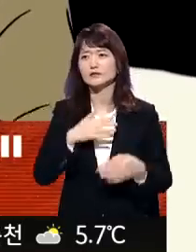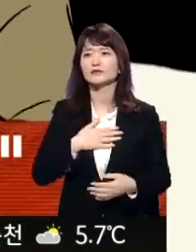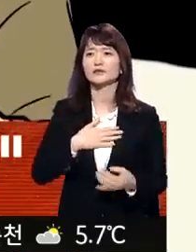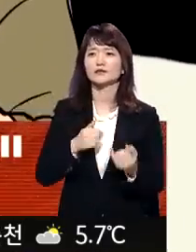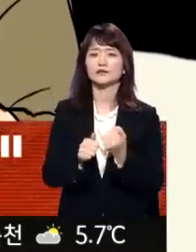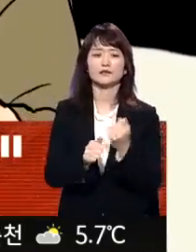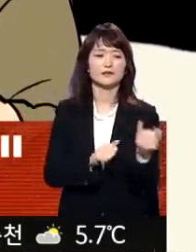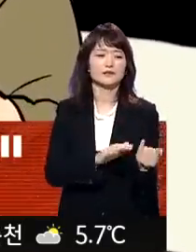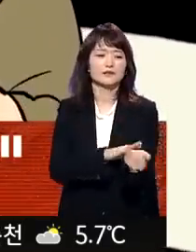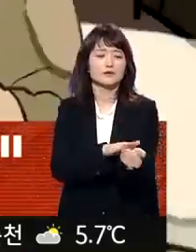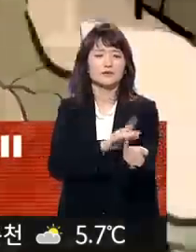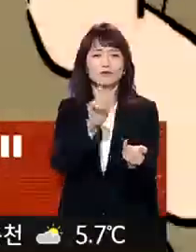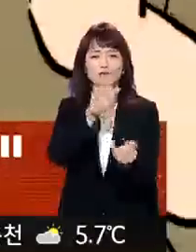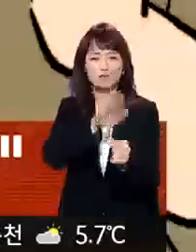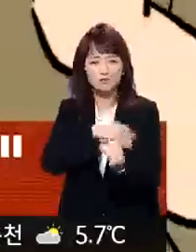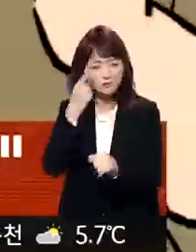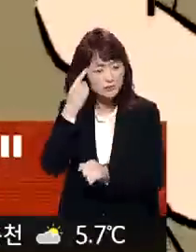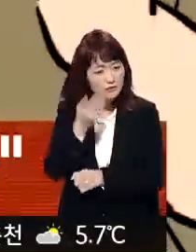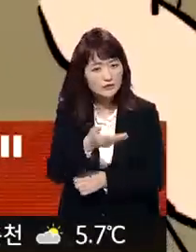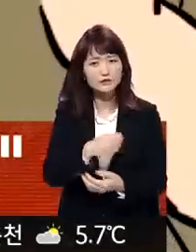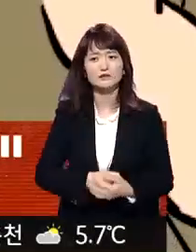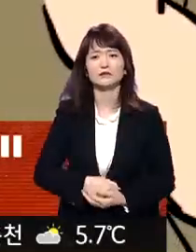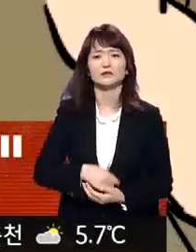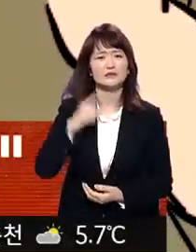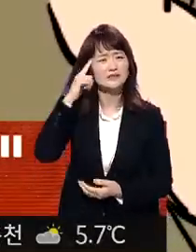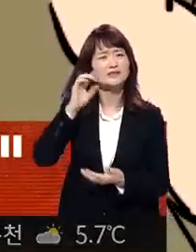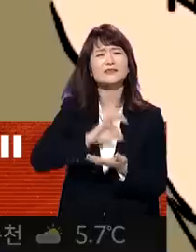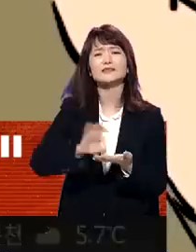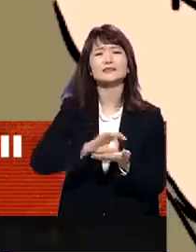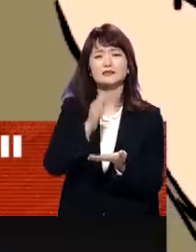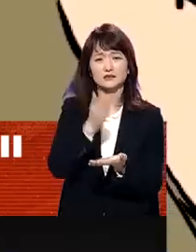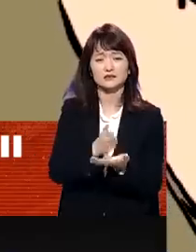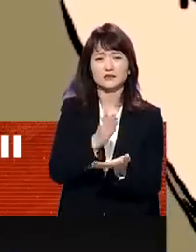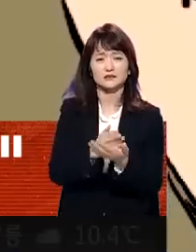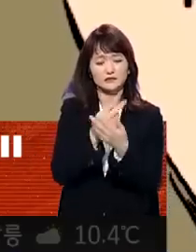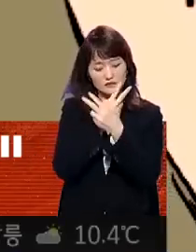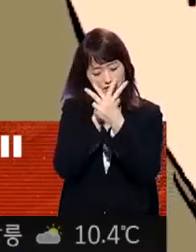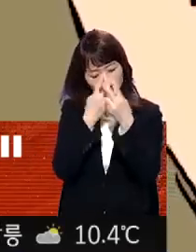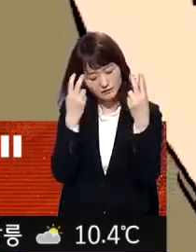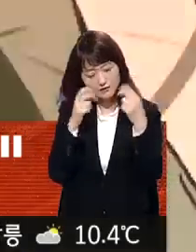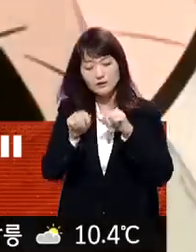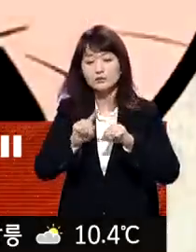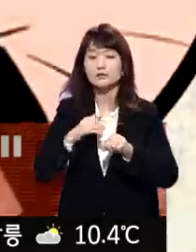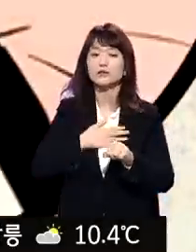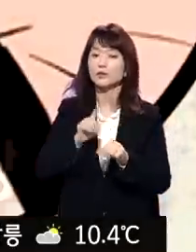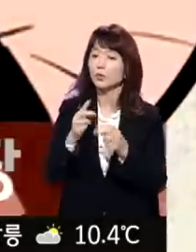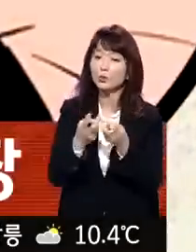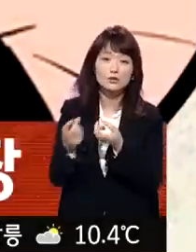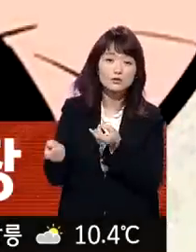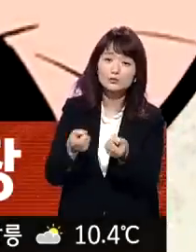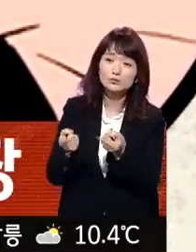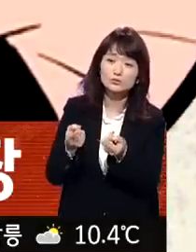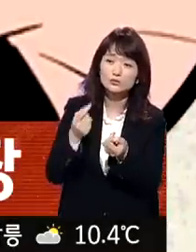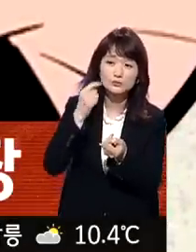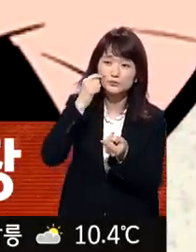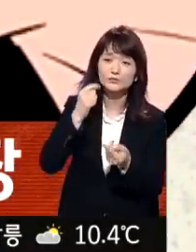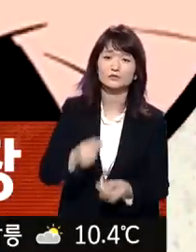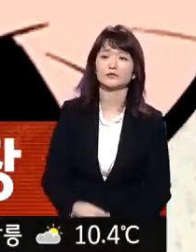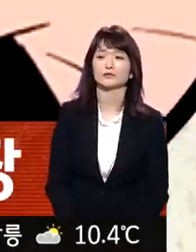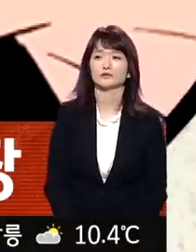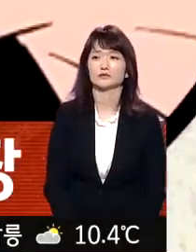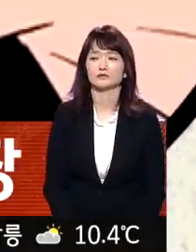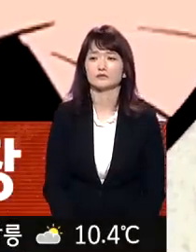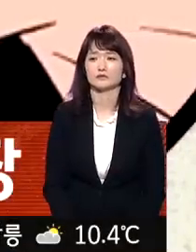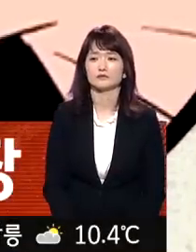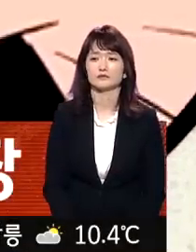좀 만지겠다는데 그게 무슨 잘못이냐. 그냥 신경을 쓰지 마라. 잠결에 하는 행동 까지 내가 어떻게 컨트롤 하냐 이러면서 남편이 화를 낸